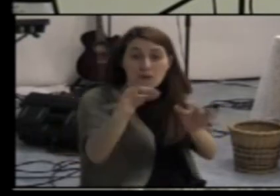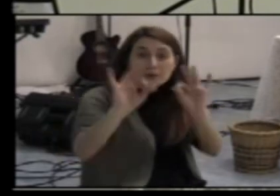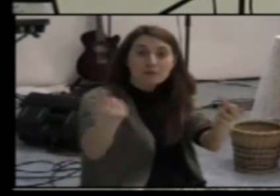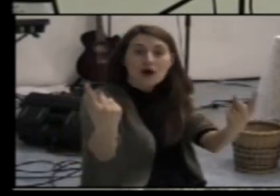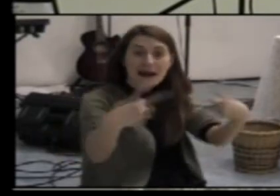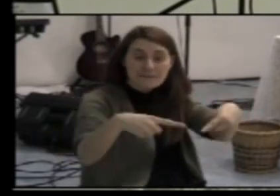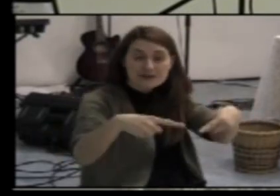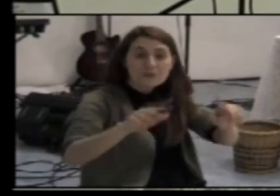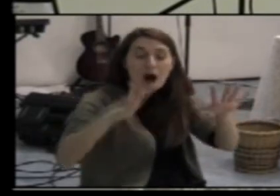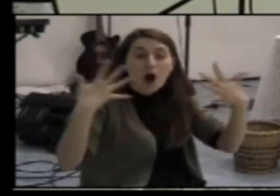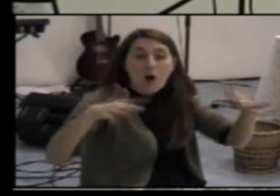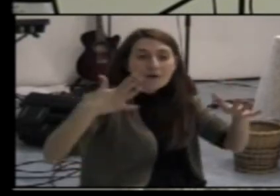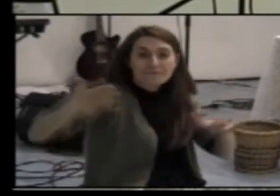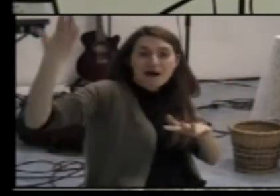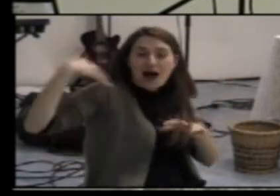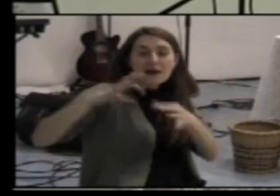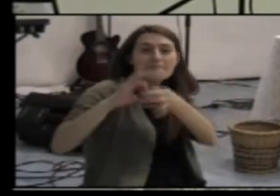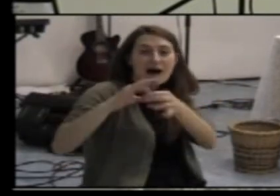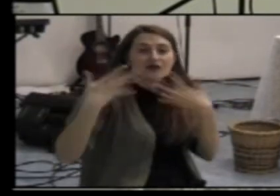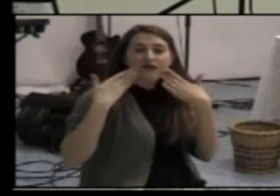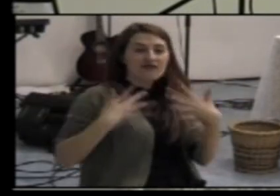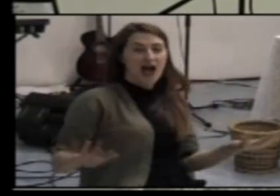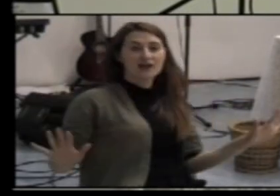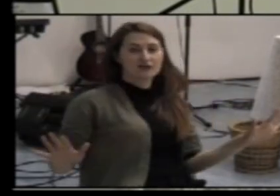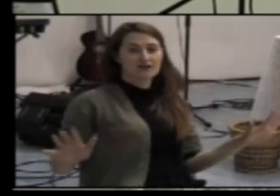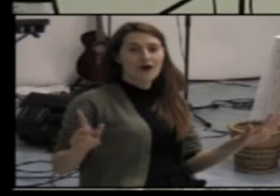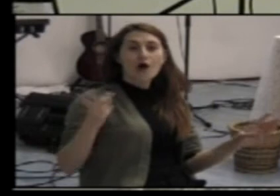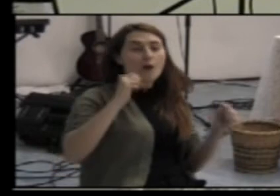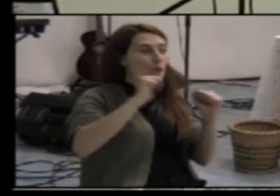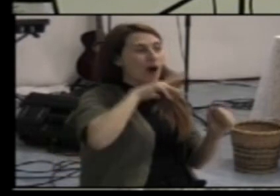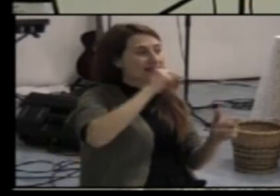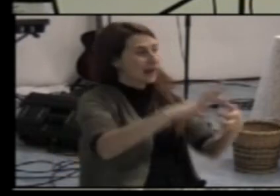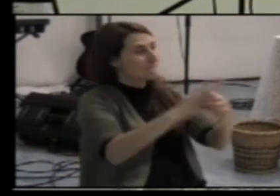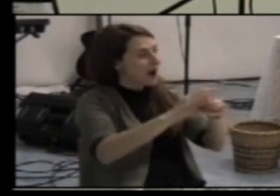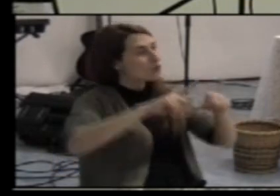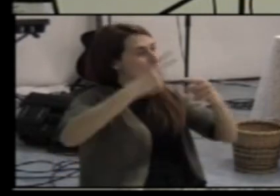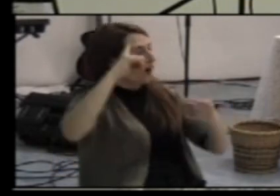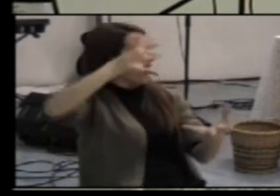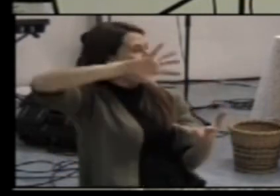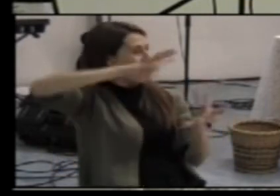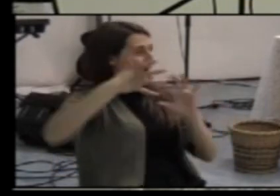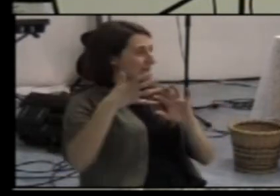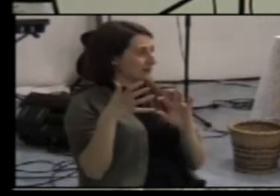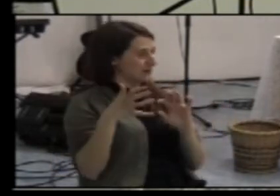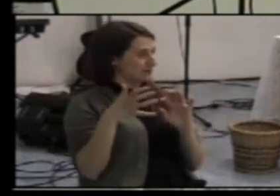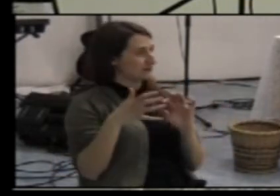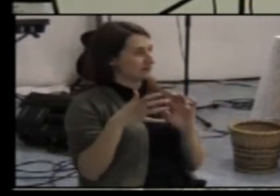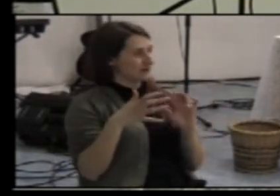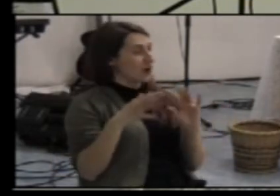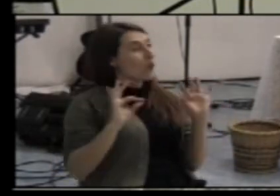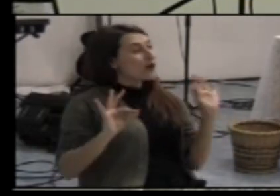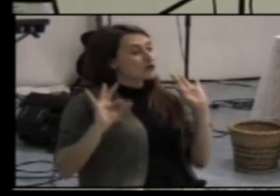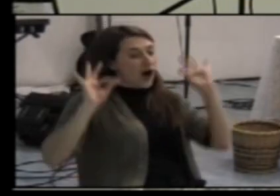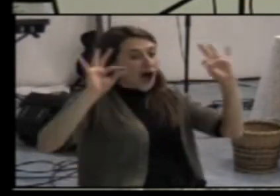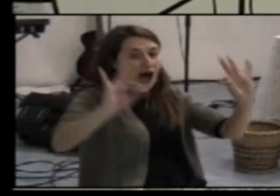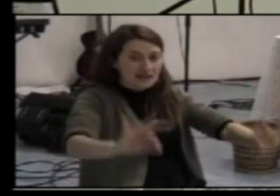Ma sapete, loro avevano fatto un patto davanti all'Eterno. È un patto fatto davanti all'Eterno. È un patto fatto davanti all'Eterno.